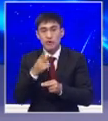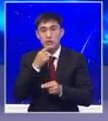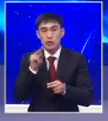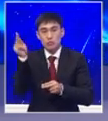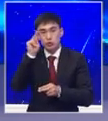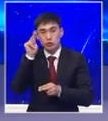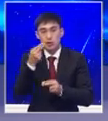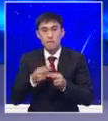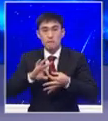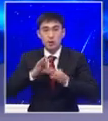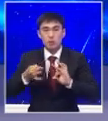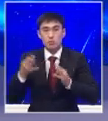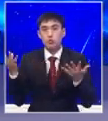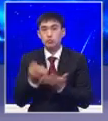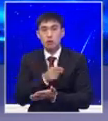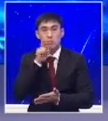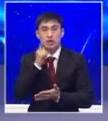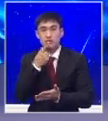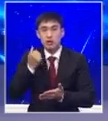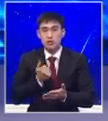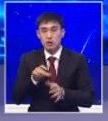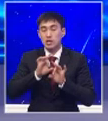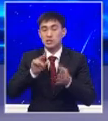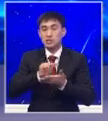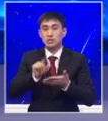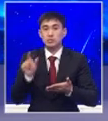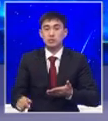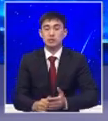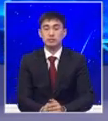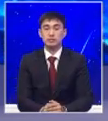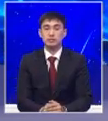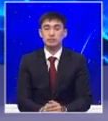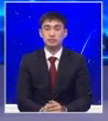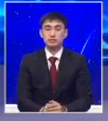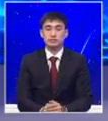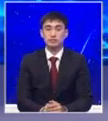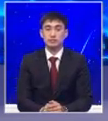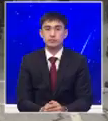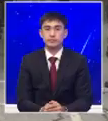военного обучения. Подробнее об успехах молодых военнослужащих расскажет наш корреспондент.